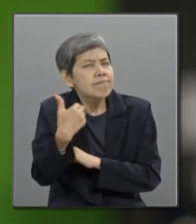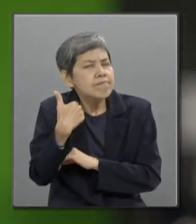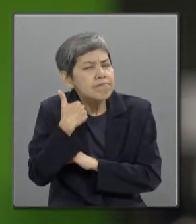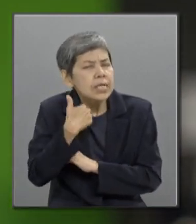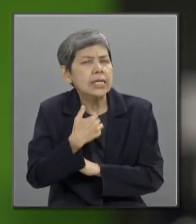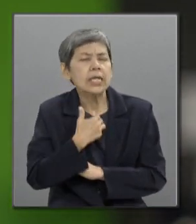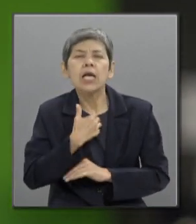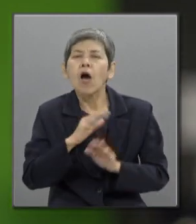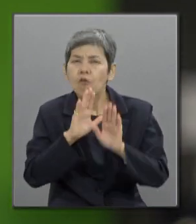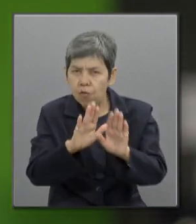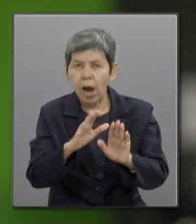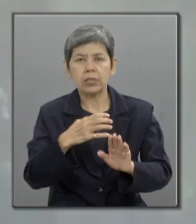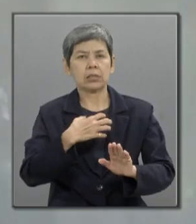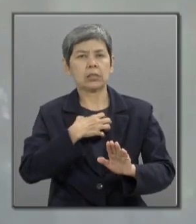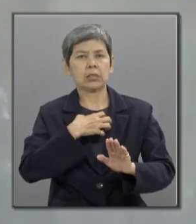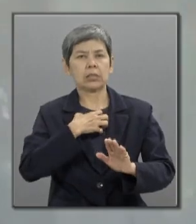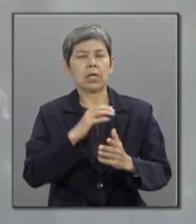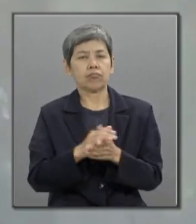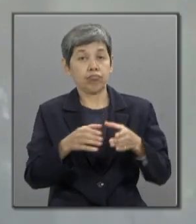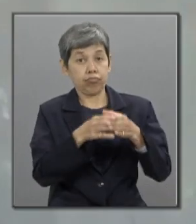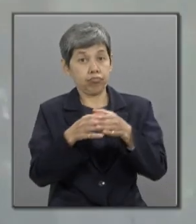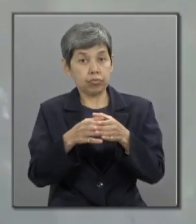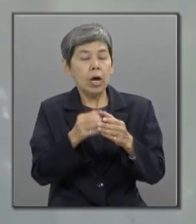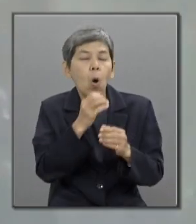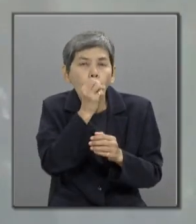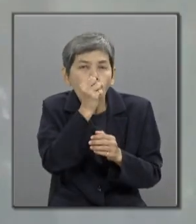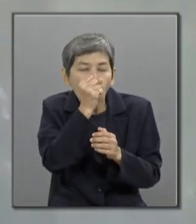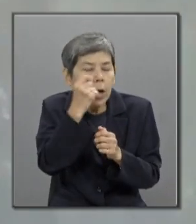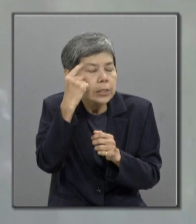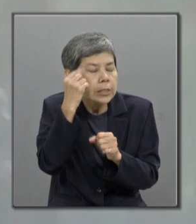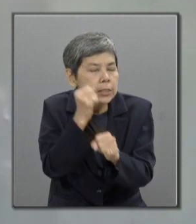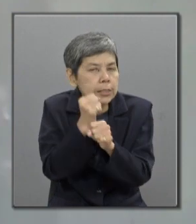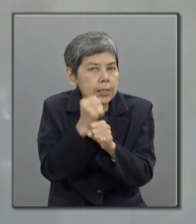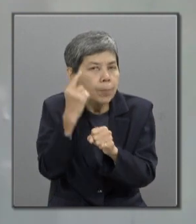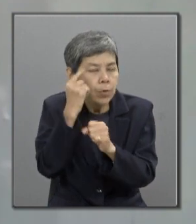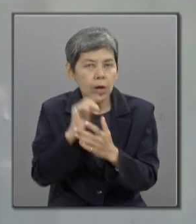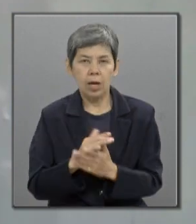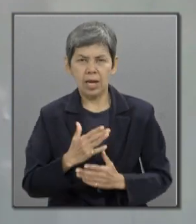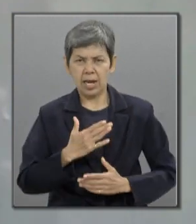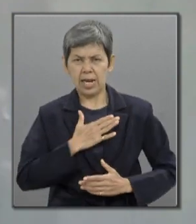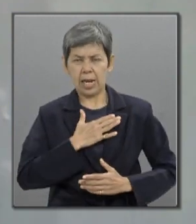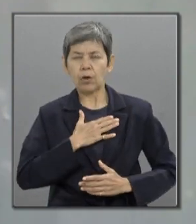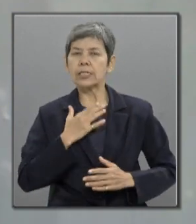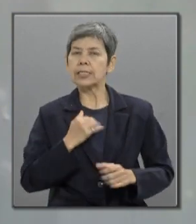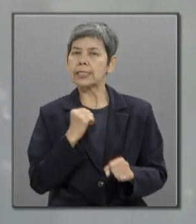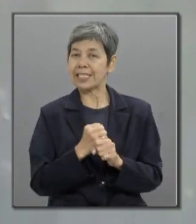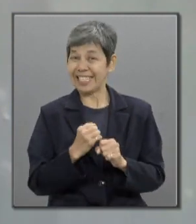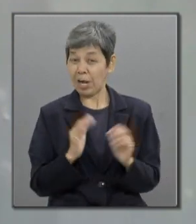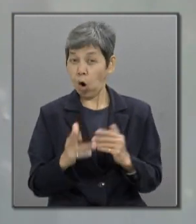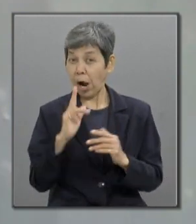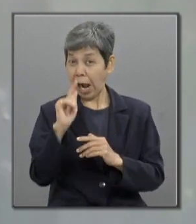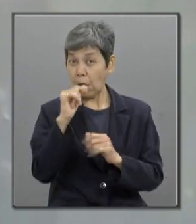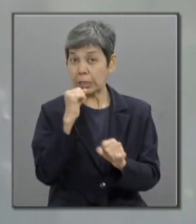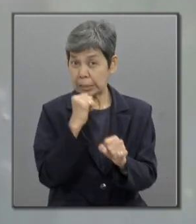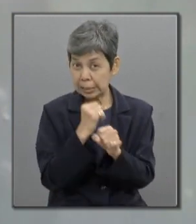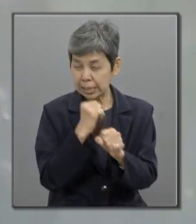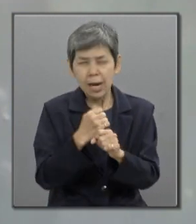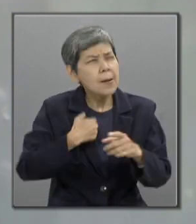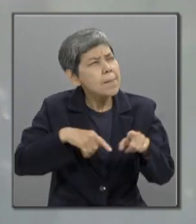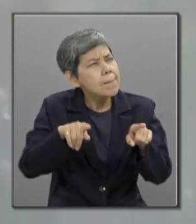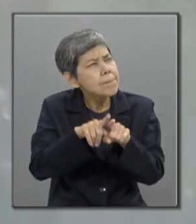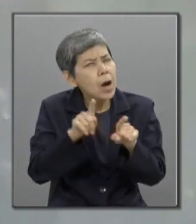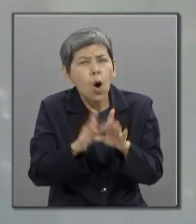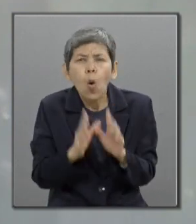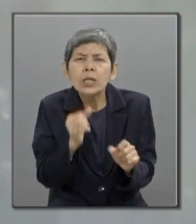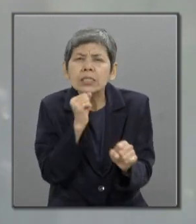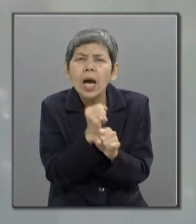มแล้วก็อยากจะฝากให้ทีมงานได้ไปลองพิจารณานะคะเดนอยากให้รายการนี้เป็นรายการที่เหมือนกับค